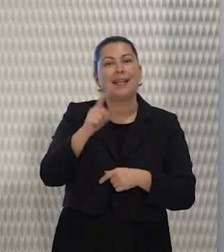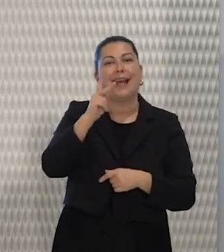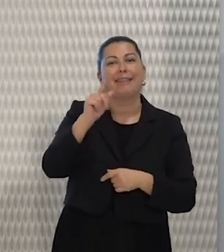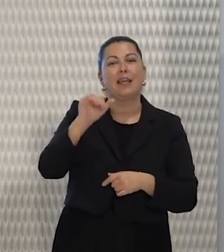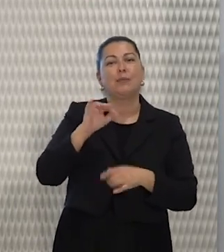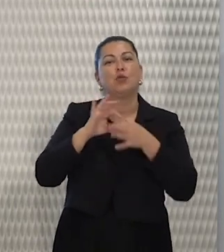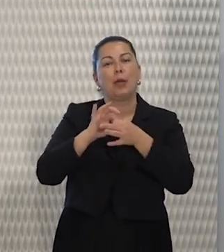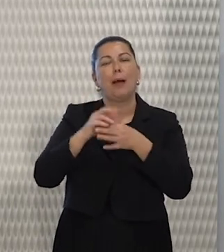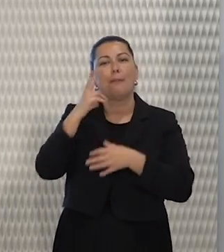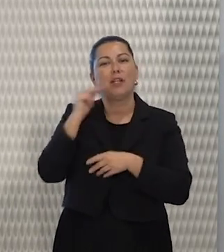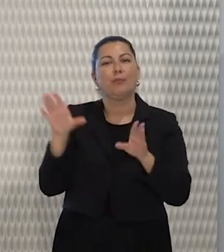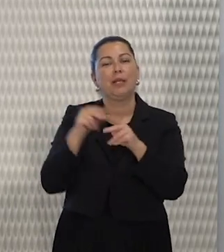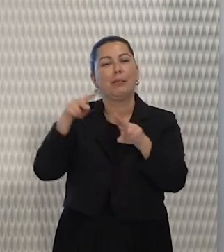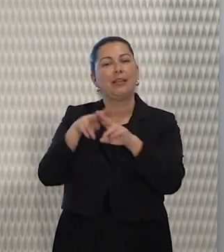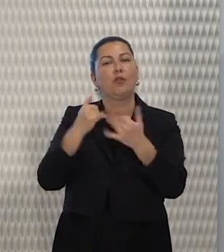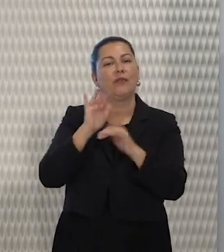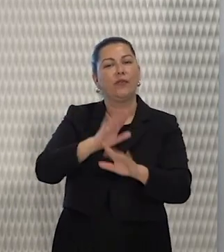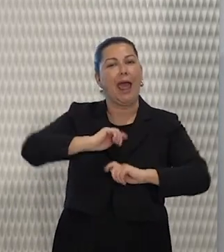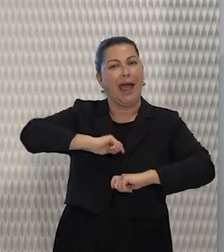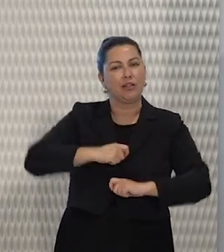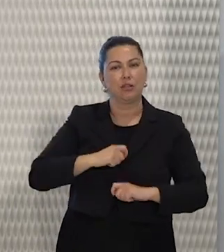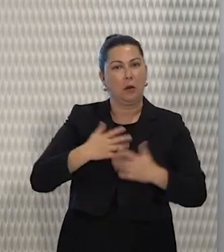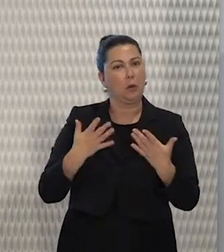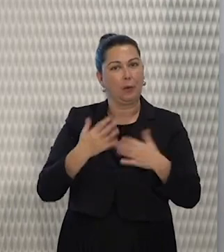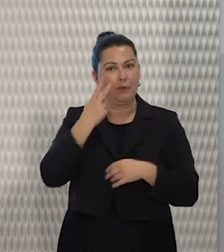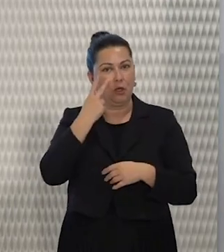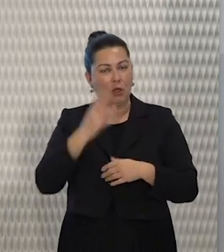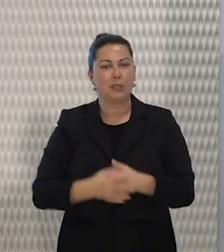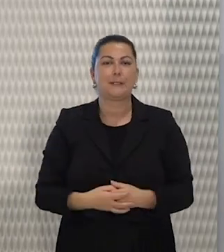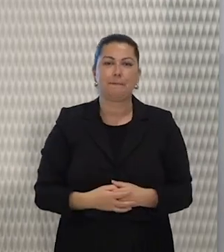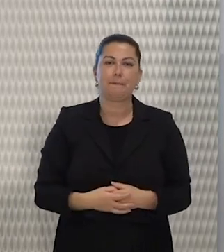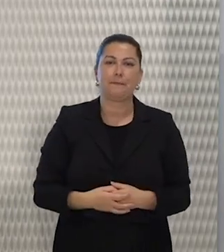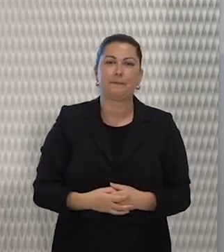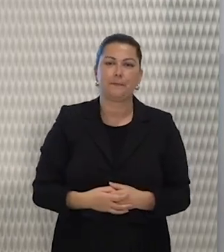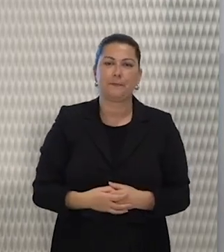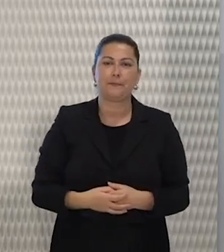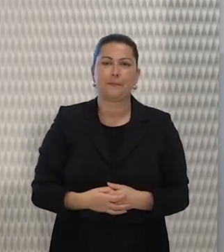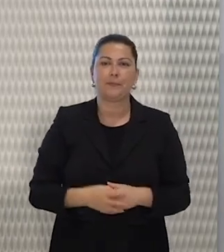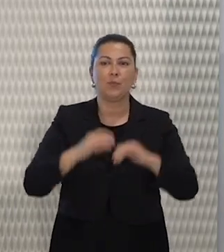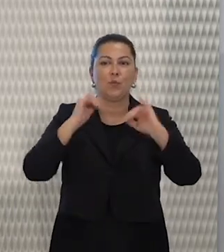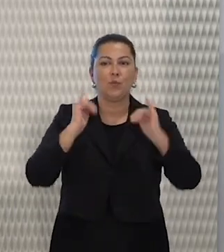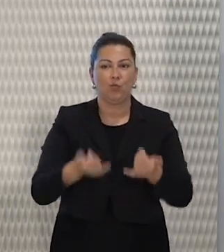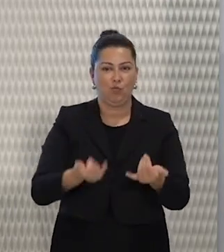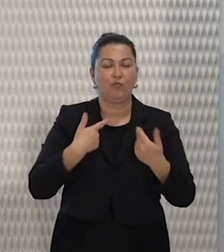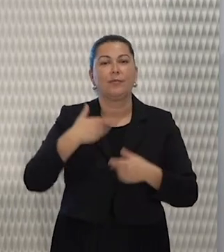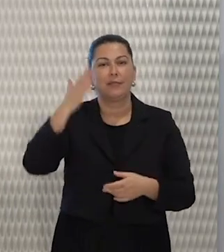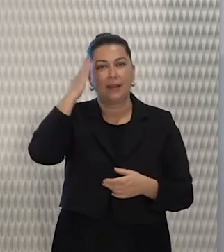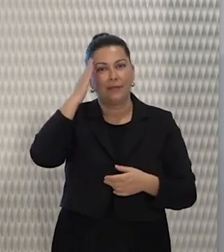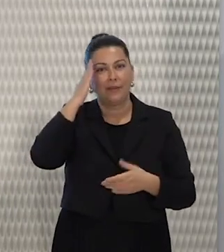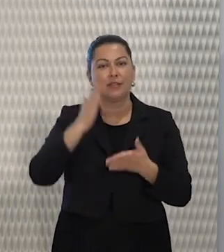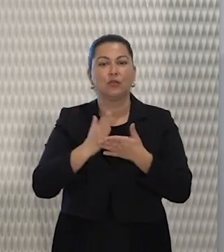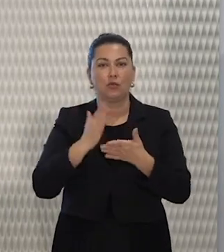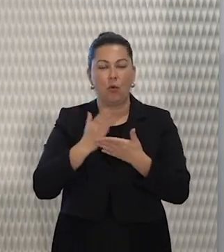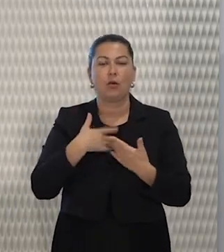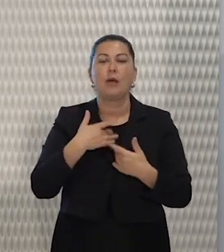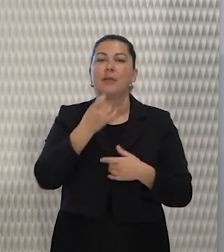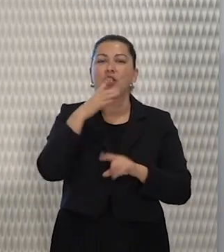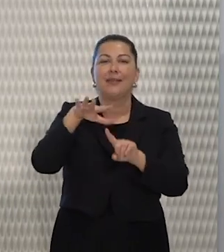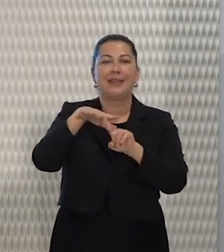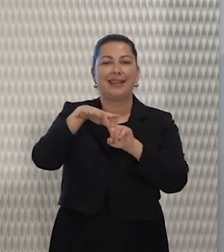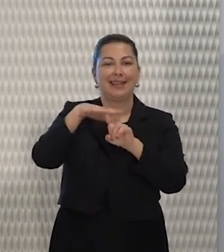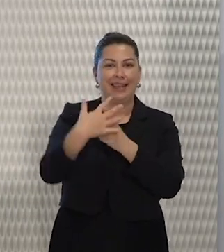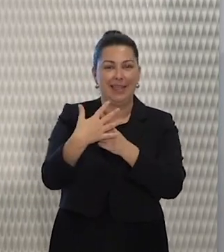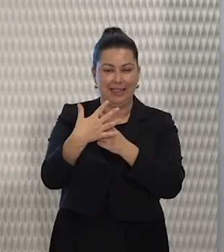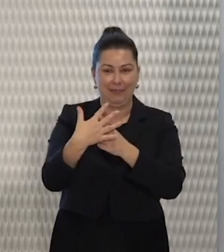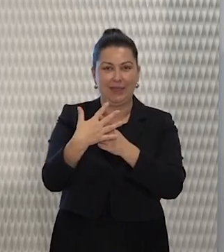Behinderung? Ja, wir wissen grundsätzlich, dass diverse Teams wesentlich leistungsfähiger sind